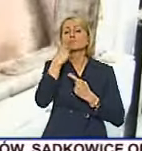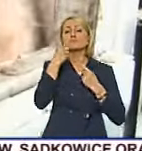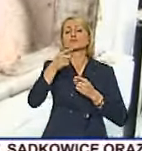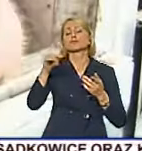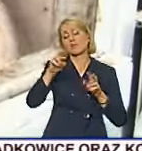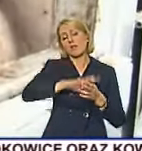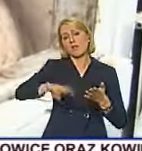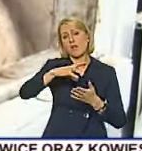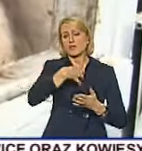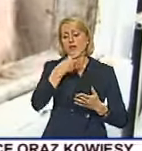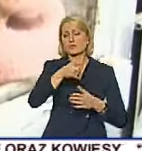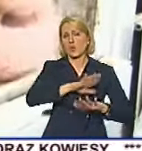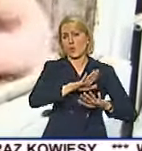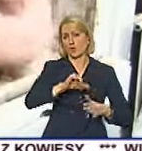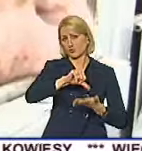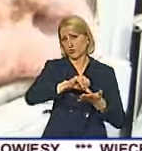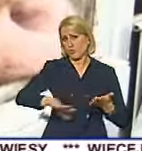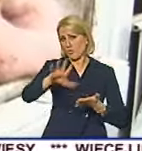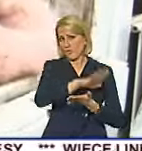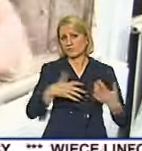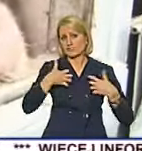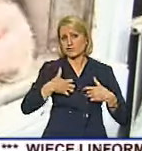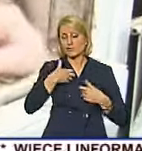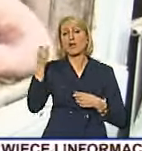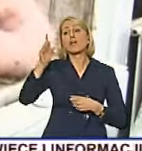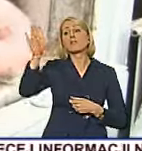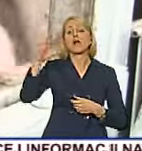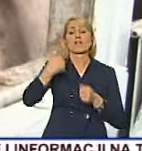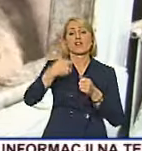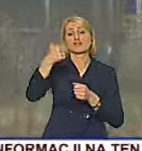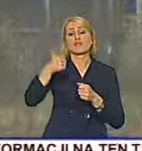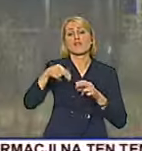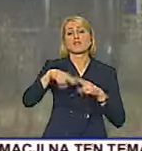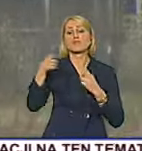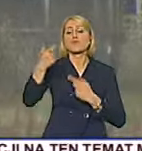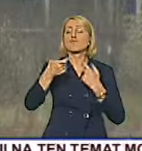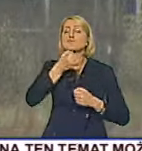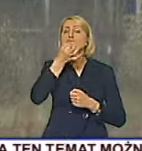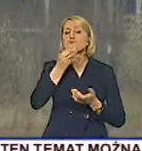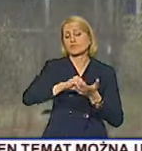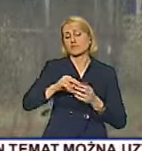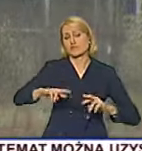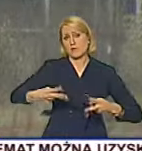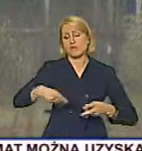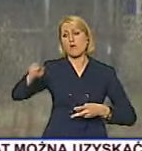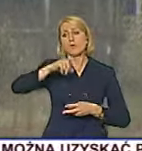Ochrony Środowiska. Inwestor ma 21 dni na uzupełnienie i poprawienie raportu. Mieszkańcy liczą